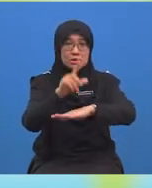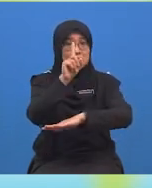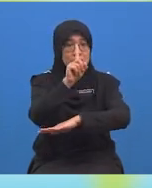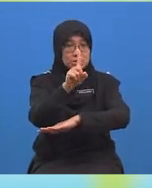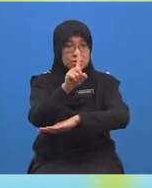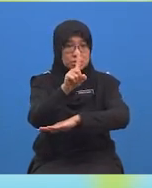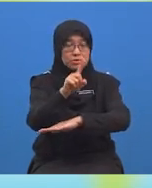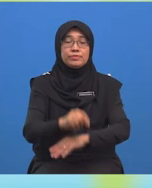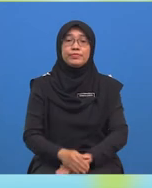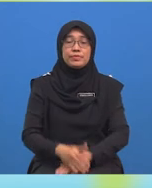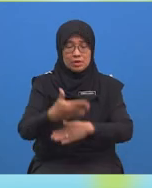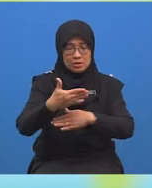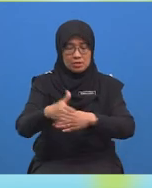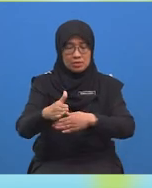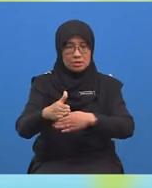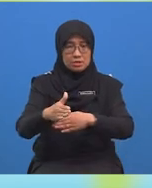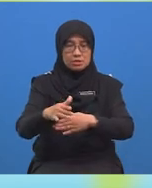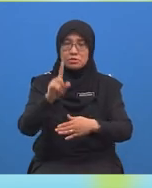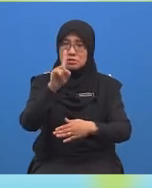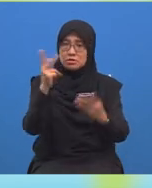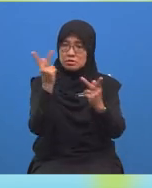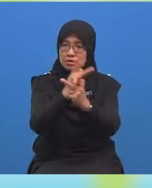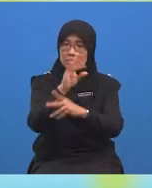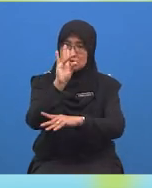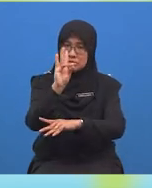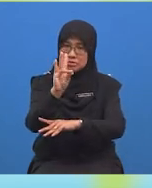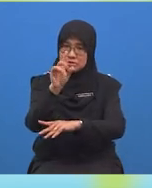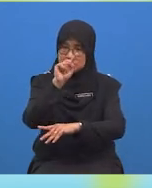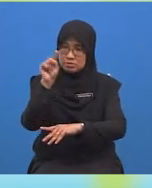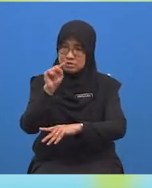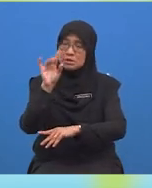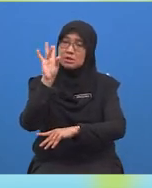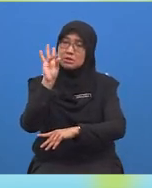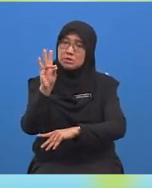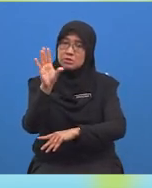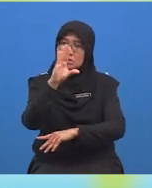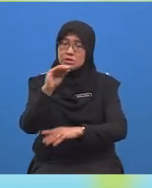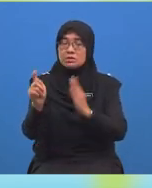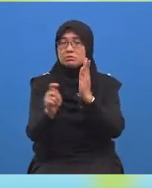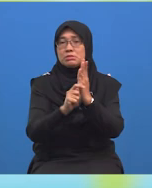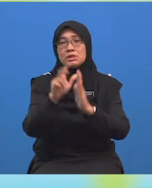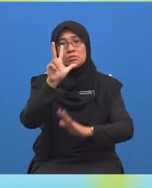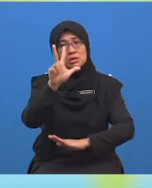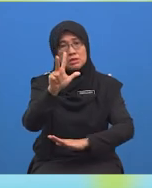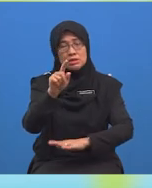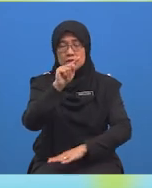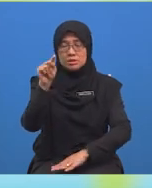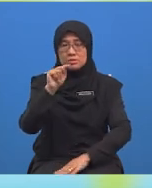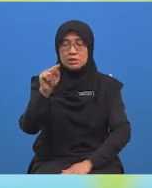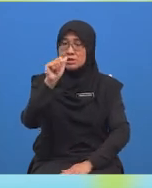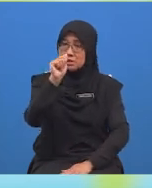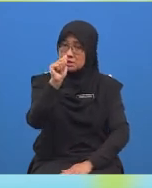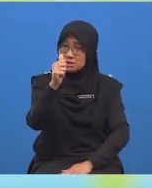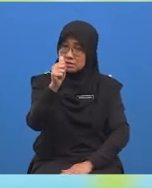1. Kemudian, 1 darab 7 sama dengan 7 dan tambah 3 sama